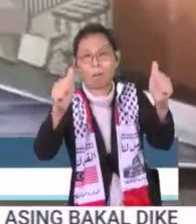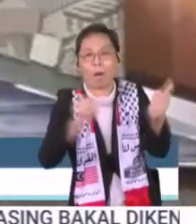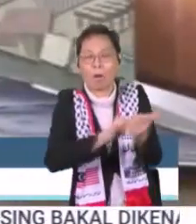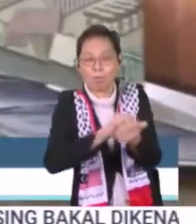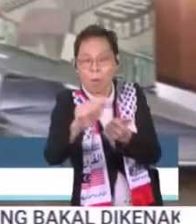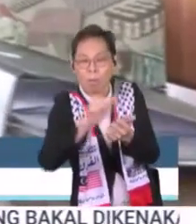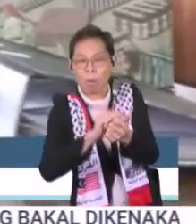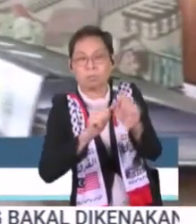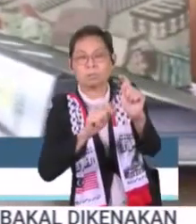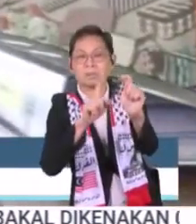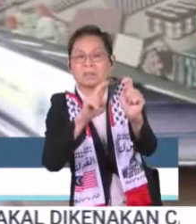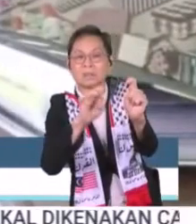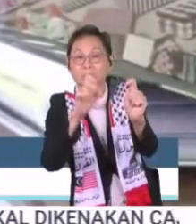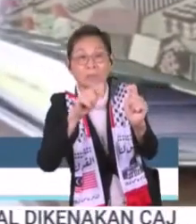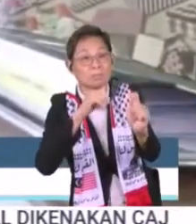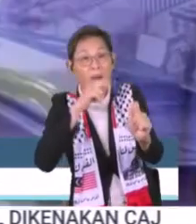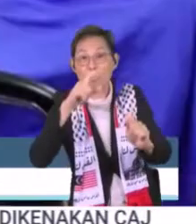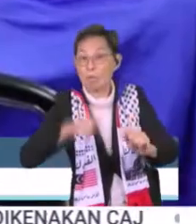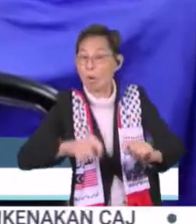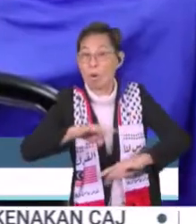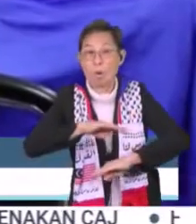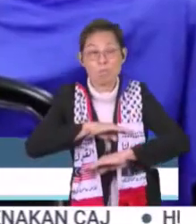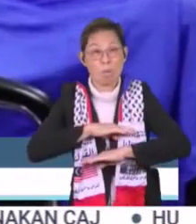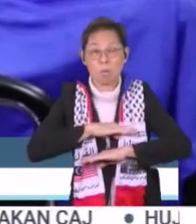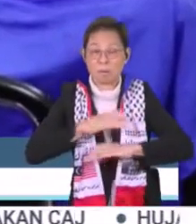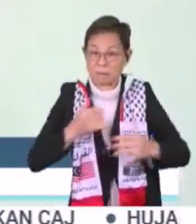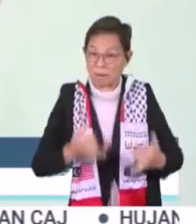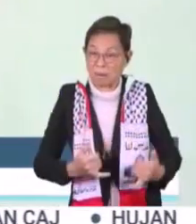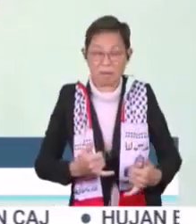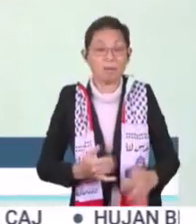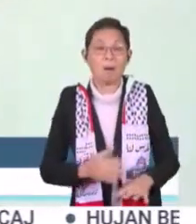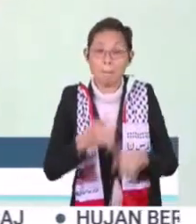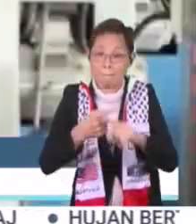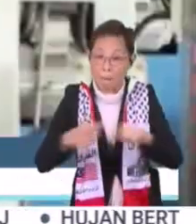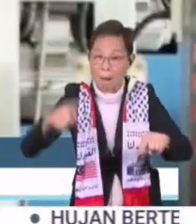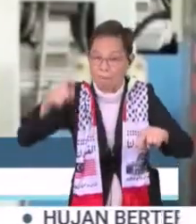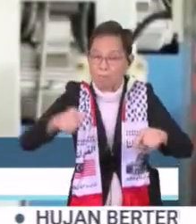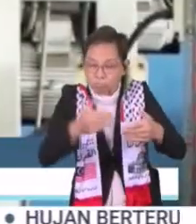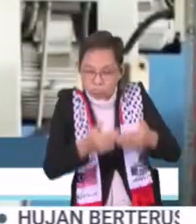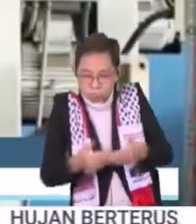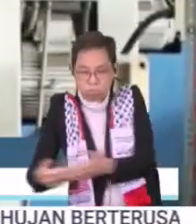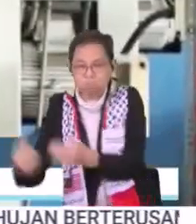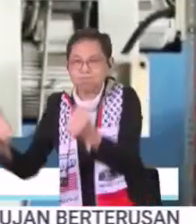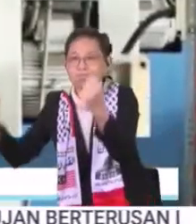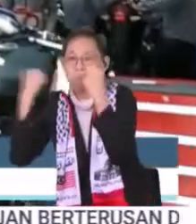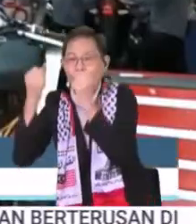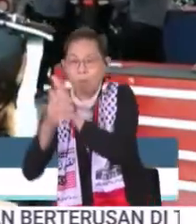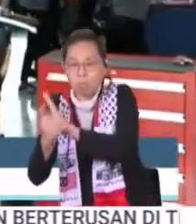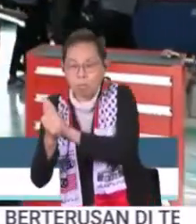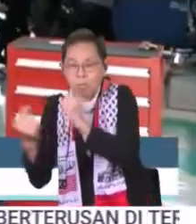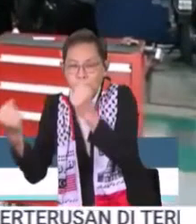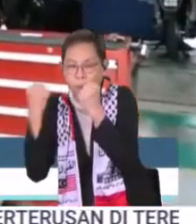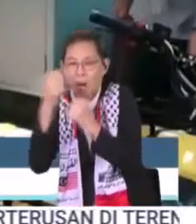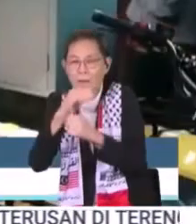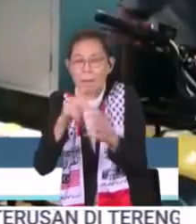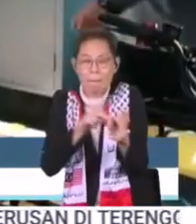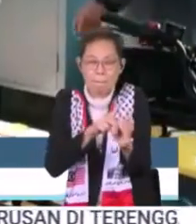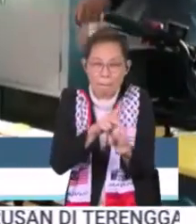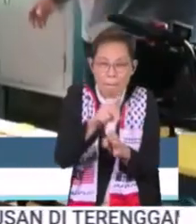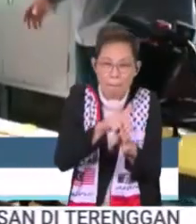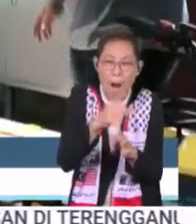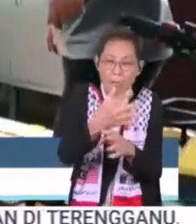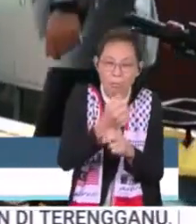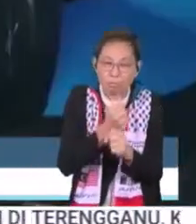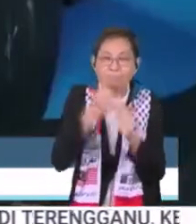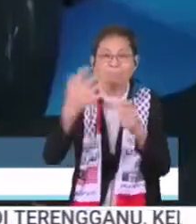lulusan TVET tidak harus berpuas hati dengan keadaan semasa. Sebaliknya, perlu terus memperkasa kemahiran dan kepakaran bagi